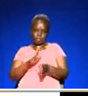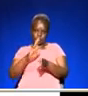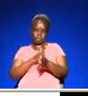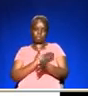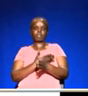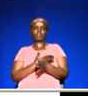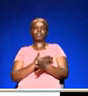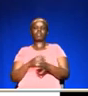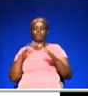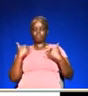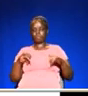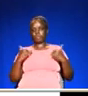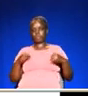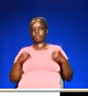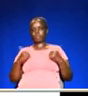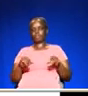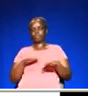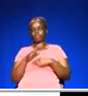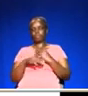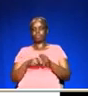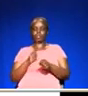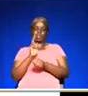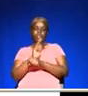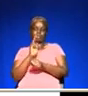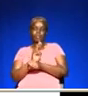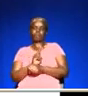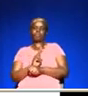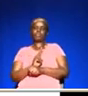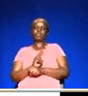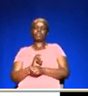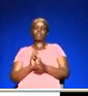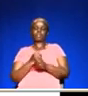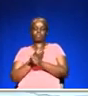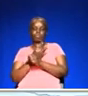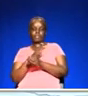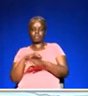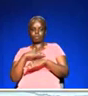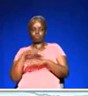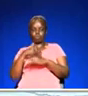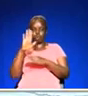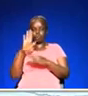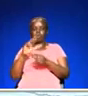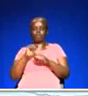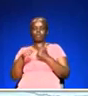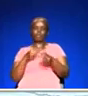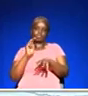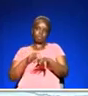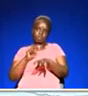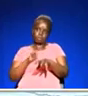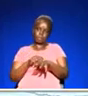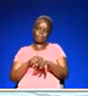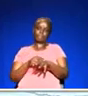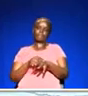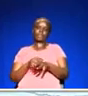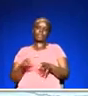ni kitenzi. Unacheza, kucheza ni kitenzi. Kwa hivyo kitenzi hueleza mengi kuhusu kitendo. Na hapo ndio msingi wa somo